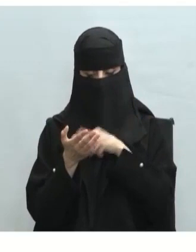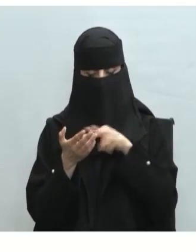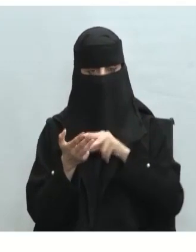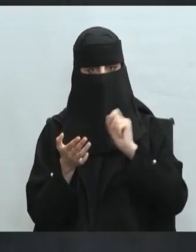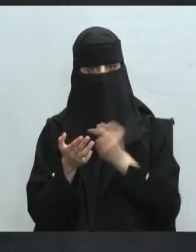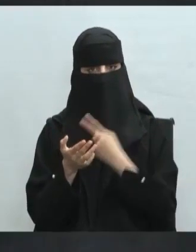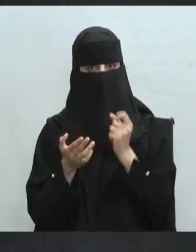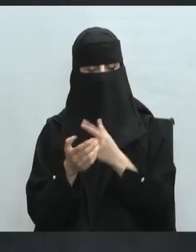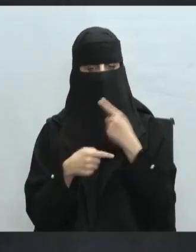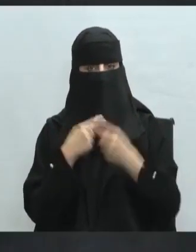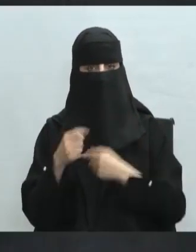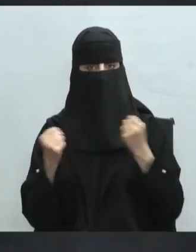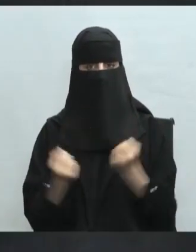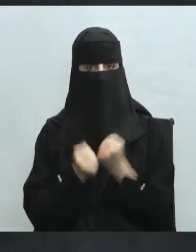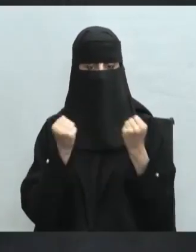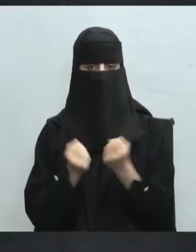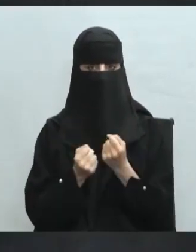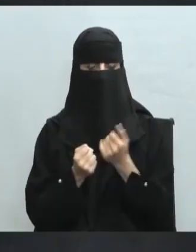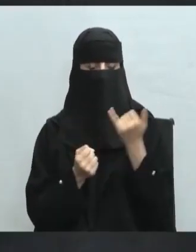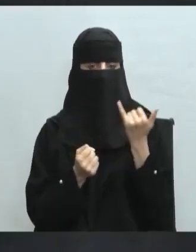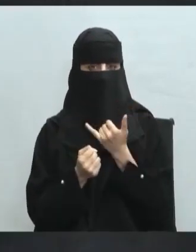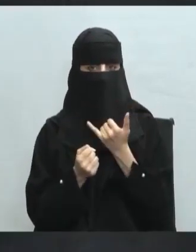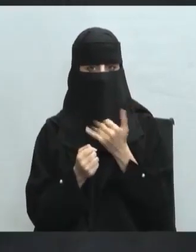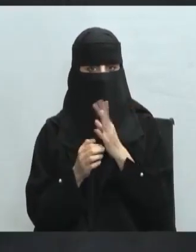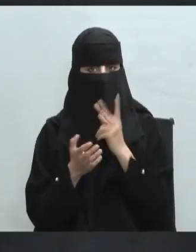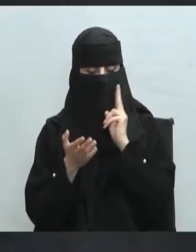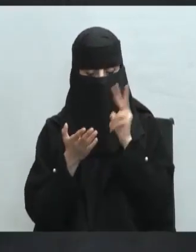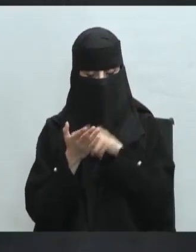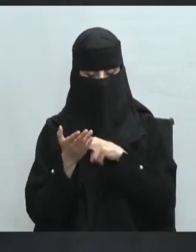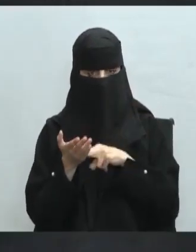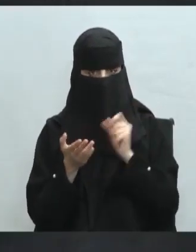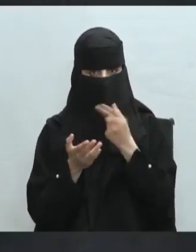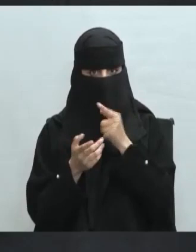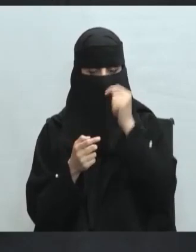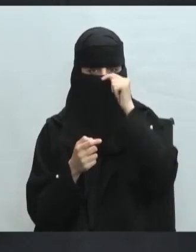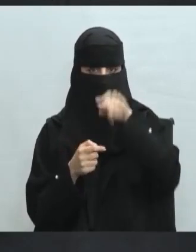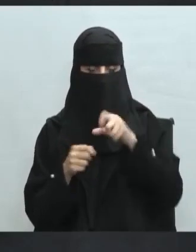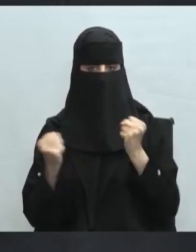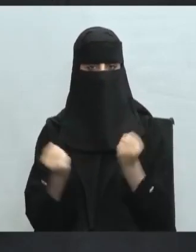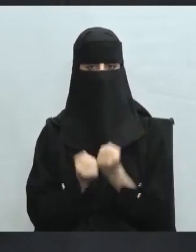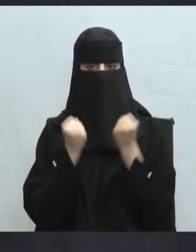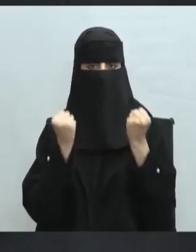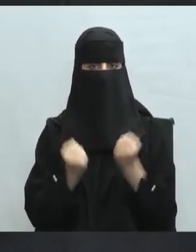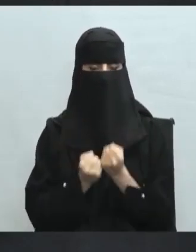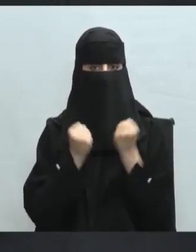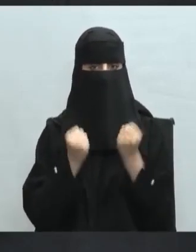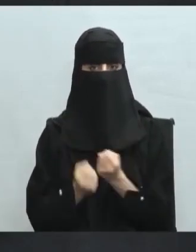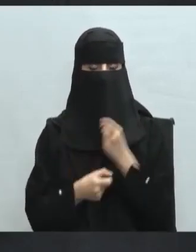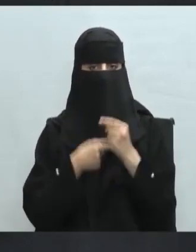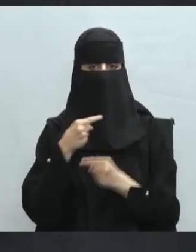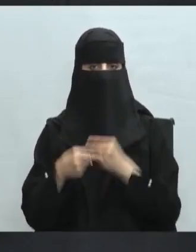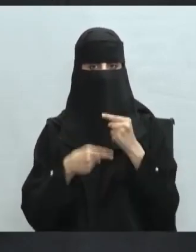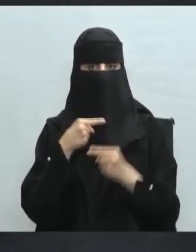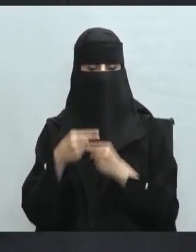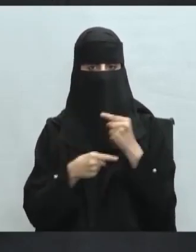القراءه السريعه يعني تحتاج الى تدريب ومكثف تدريب مكثف حتى تستطيع بعد ذلك ان تقرا والهدف من القراءه فقط ليس القراءه